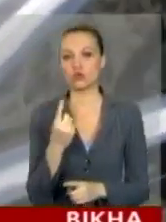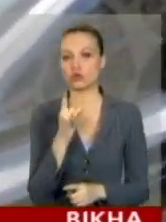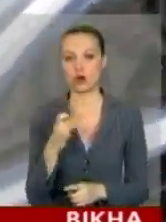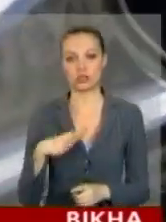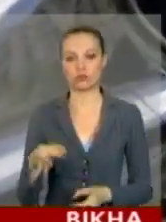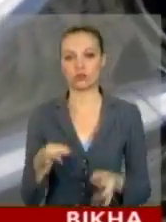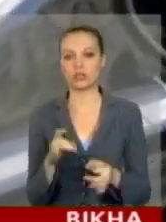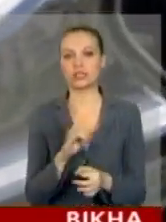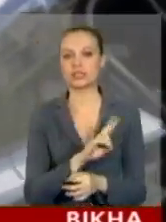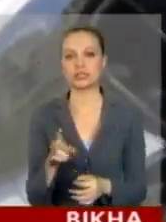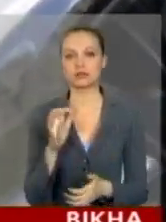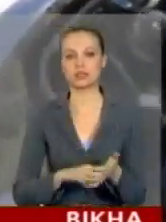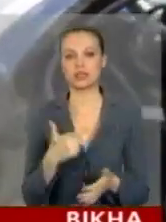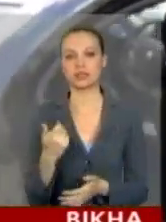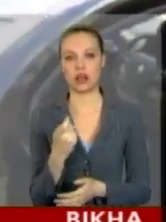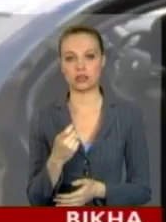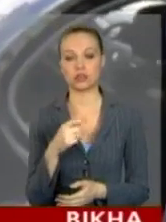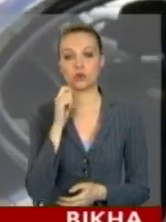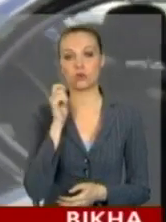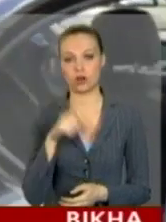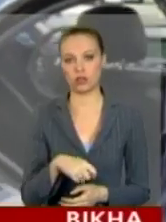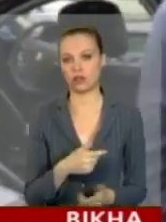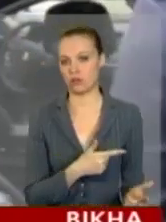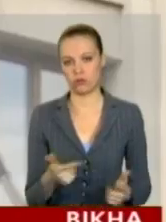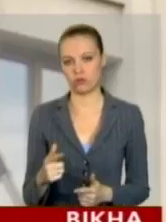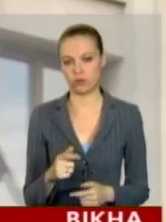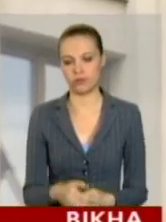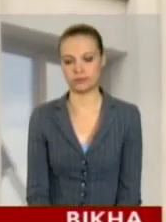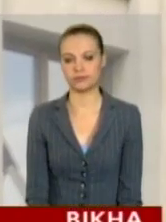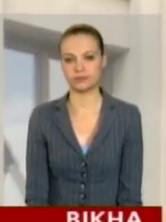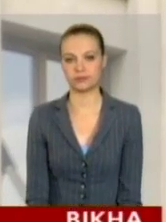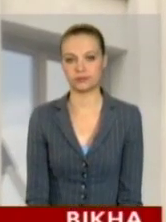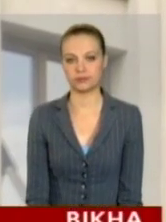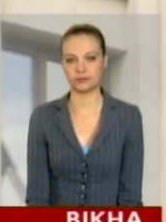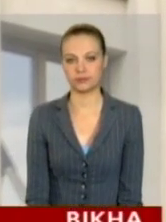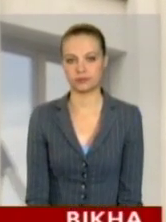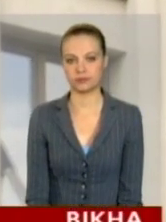не судилася ні з ким через газ у Стокгольмі. Україна готова. Юлія Інчар, Володимир Тихомир, програма «Вікна СТБ».